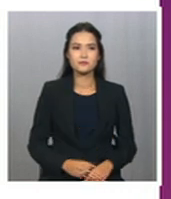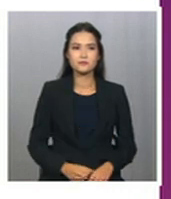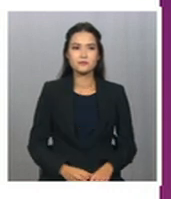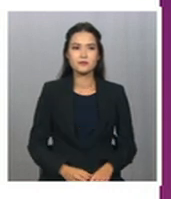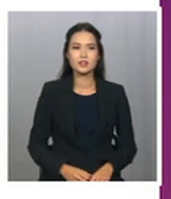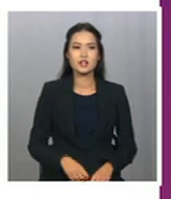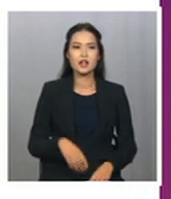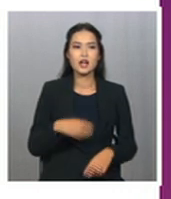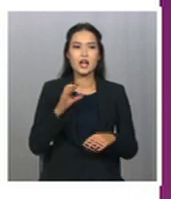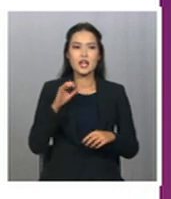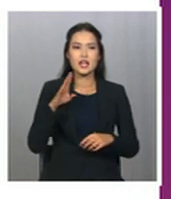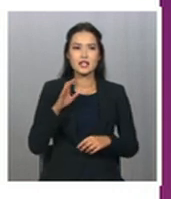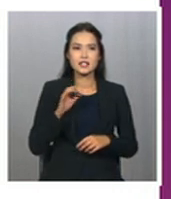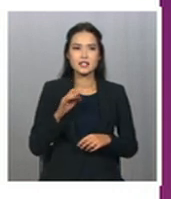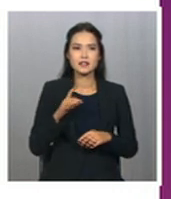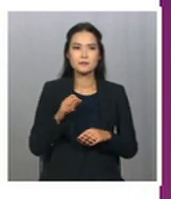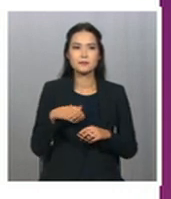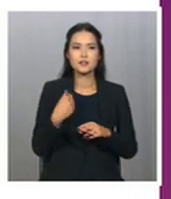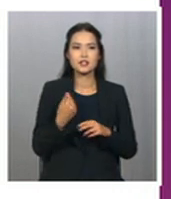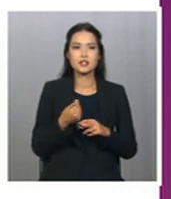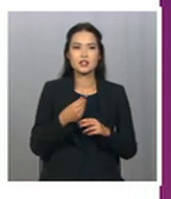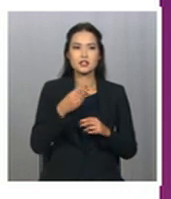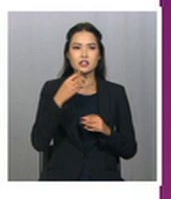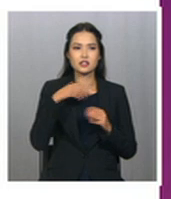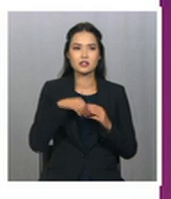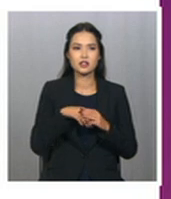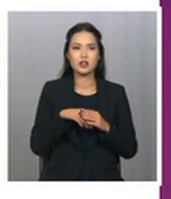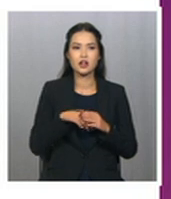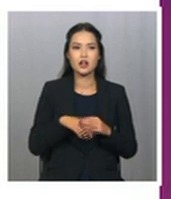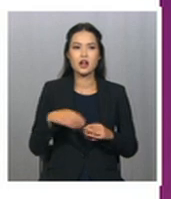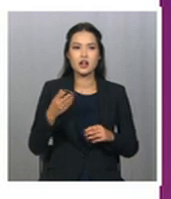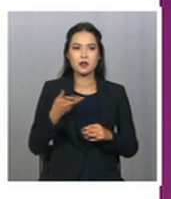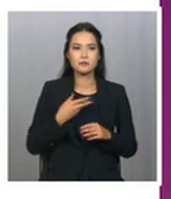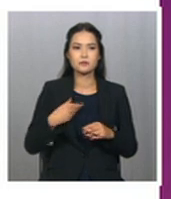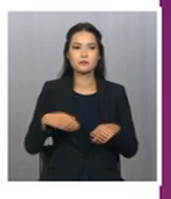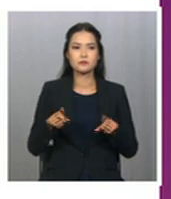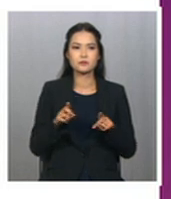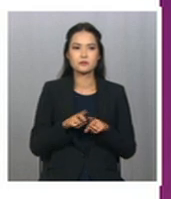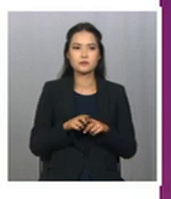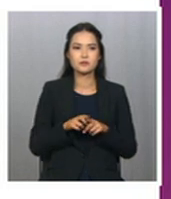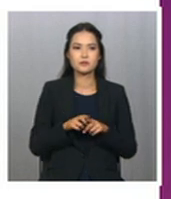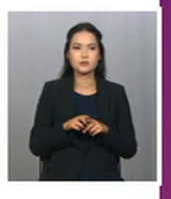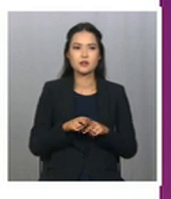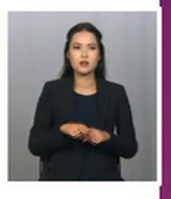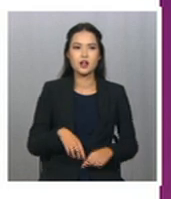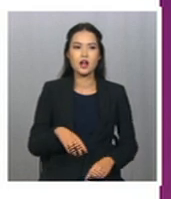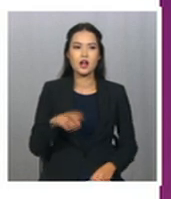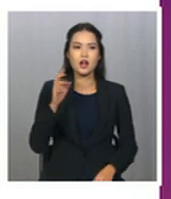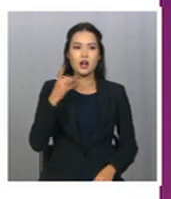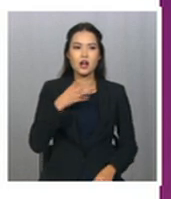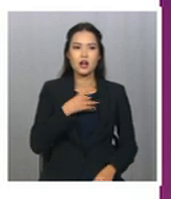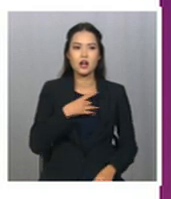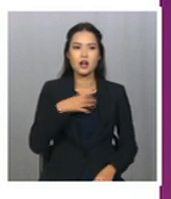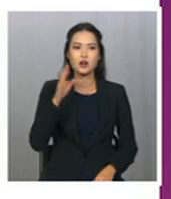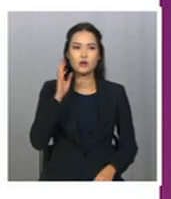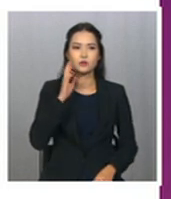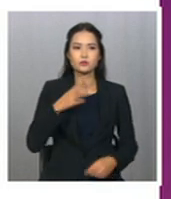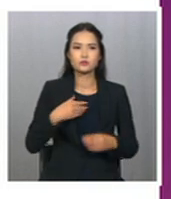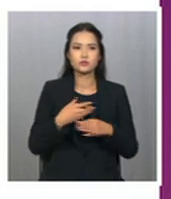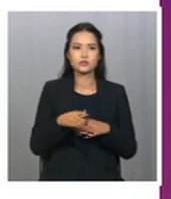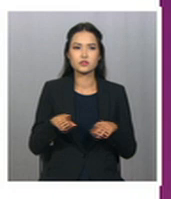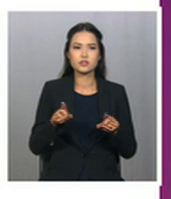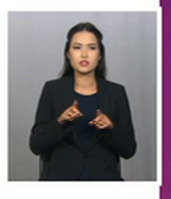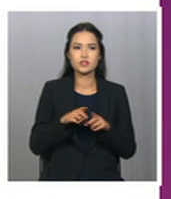Осы автордың жазғанына ұқсата отырып, біздің жазғанымыз. Ас ішіп сыртқа шыққанымызда ел